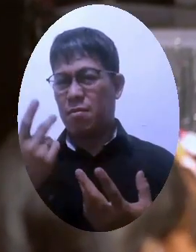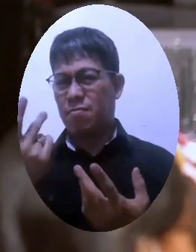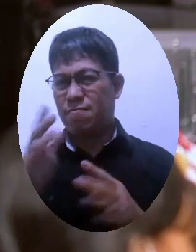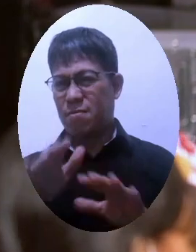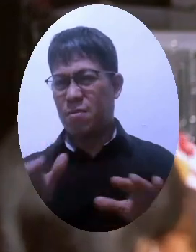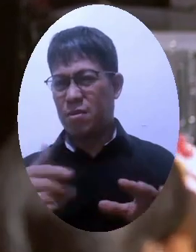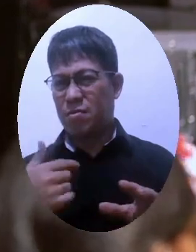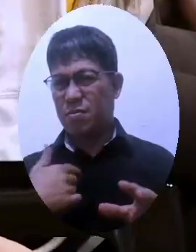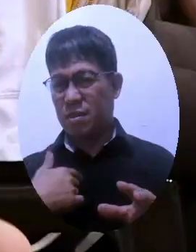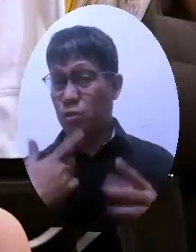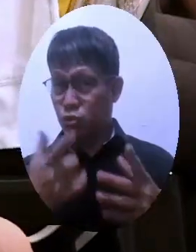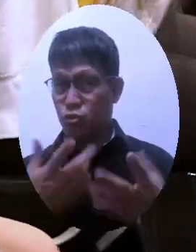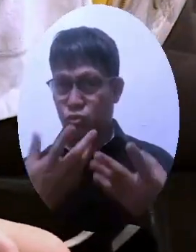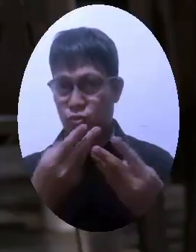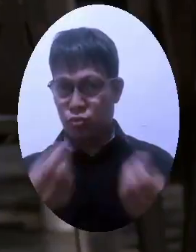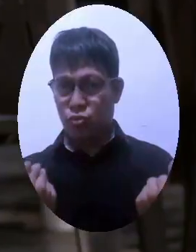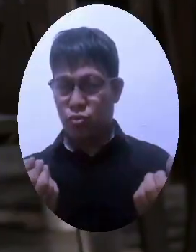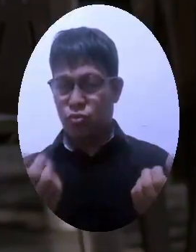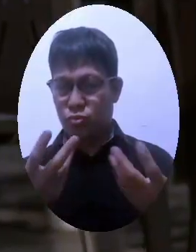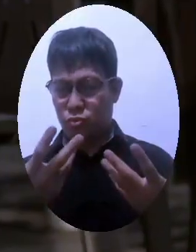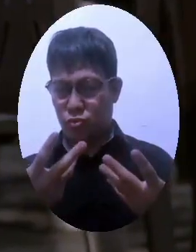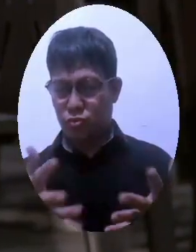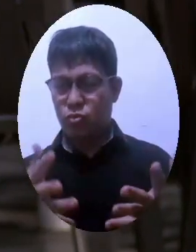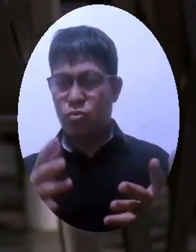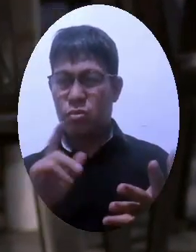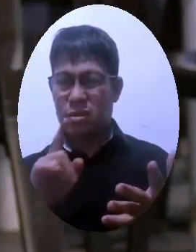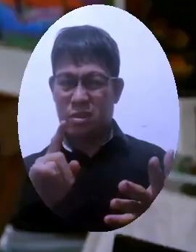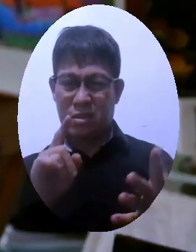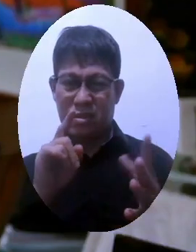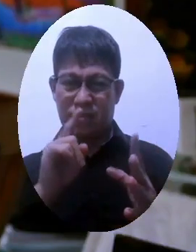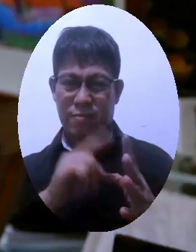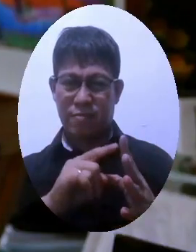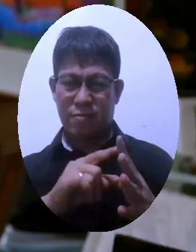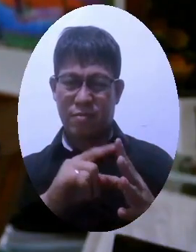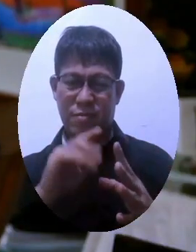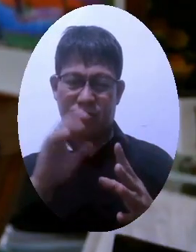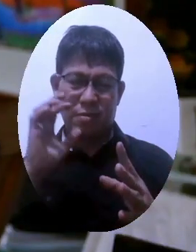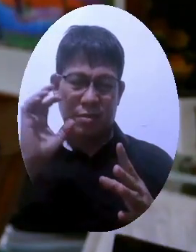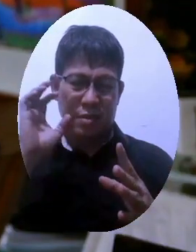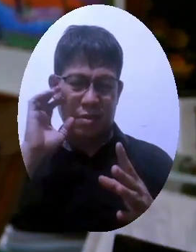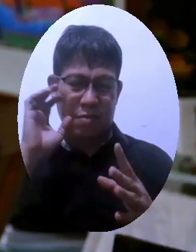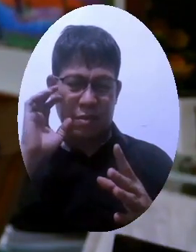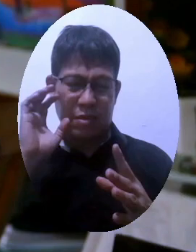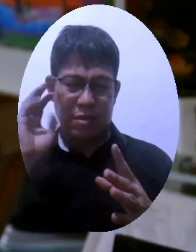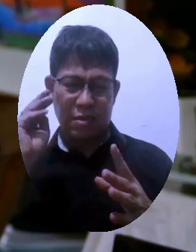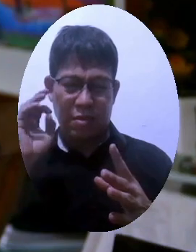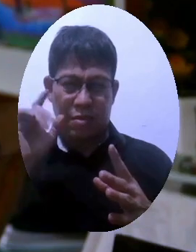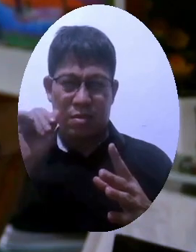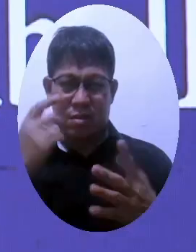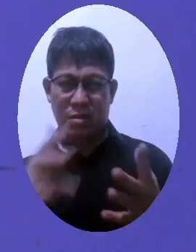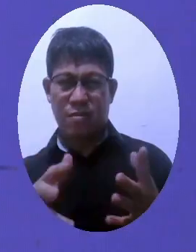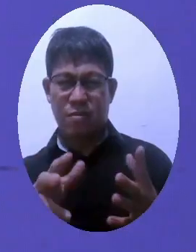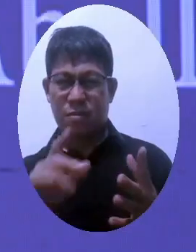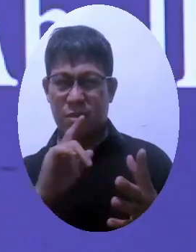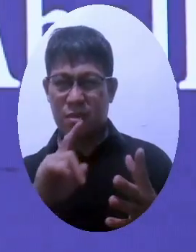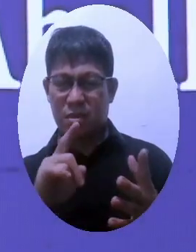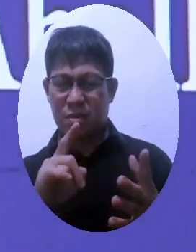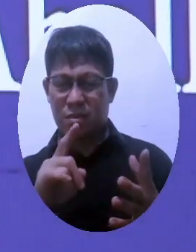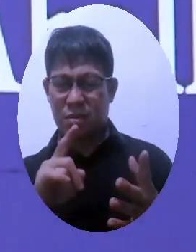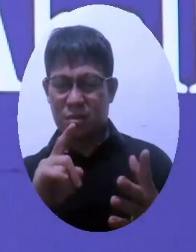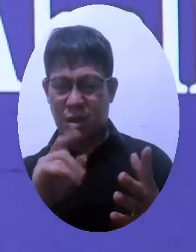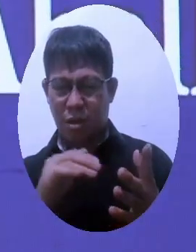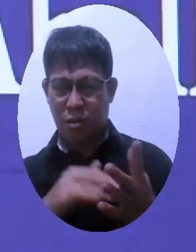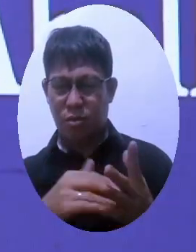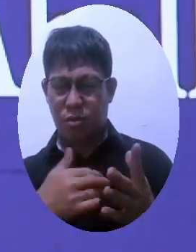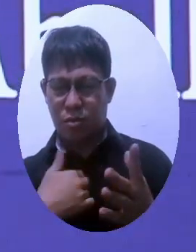Maraming mga bata na tinutulungan natin ang gumaling ng tuluyan. Isa riyan si Reniel Abelia. Sa akin lang,